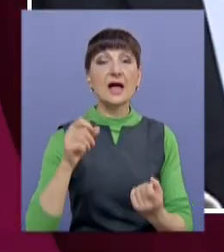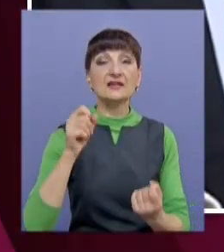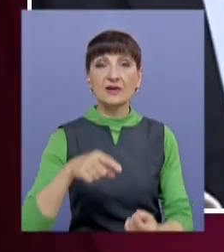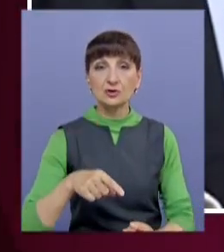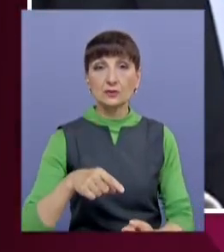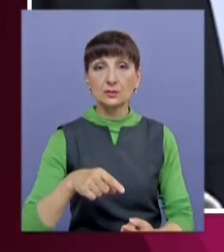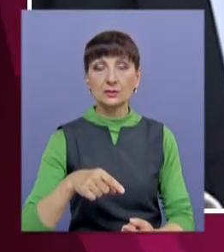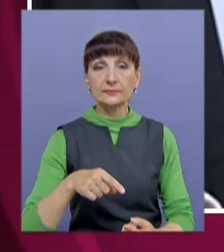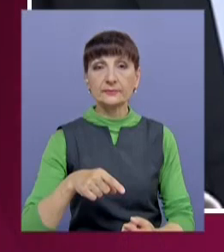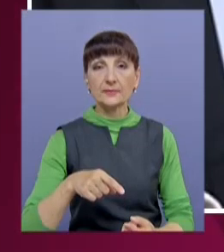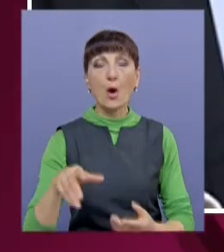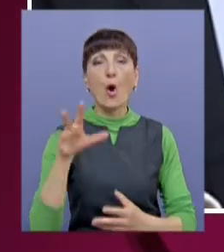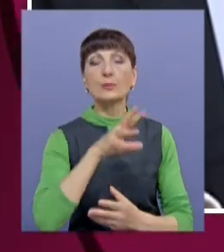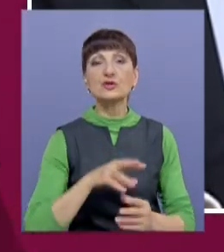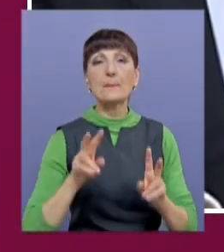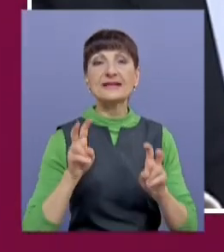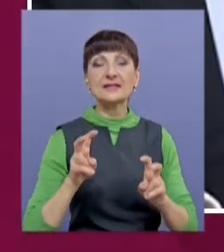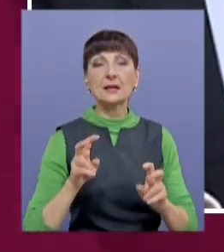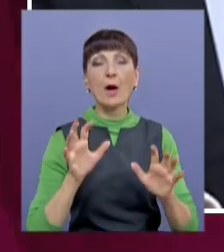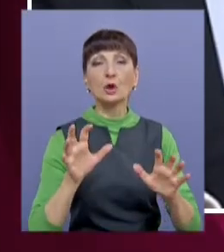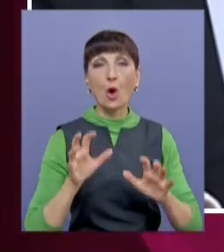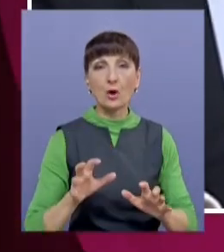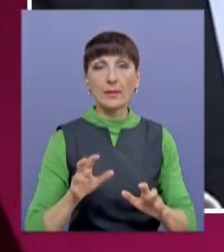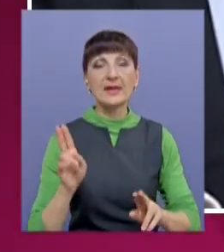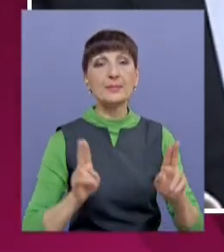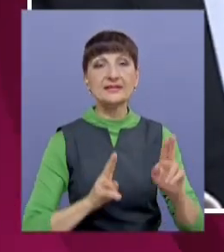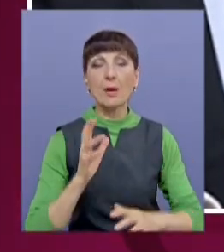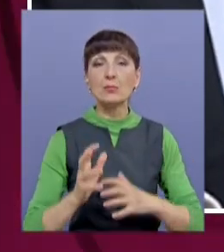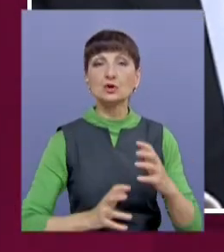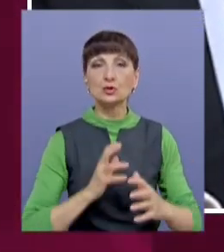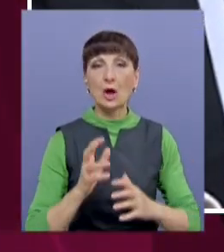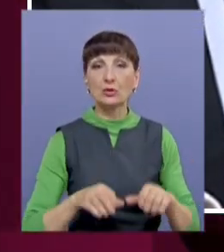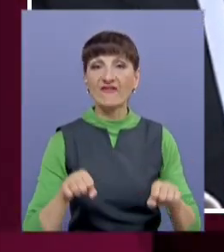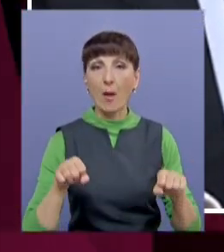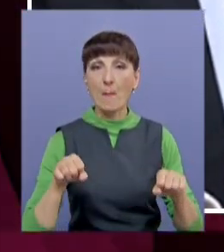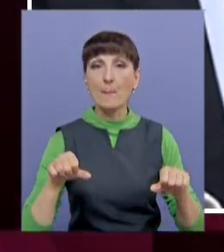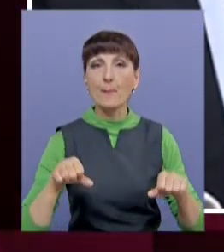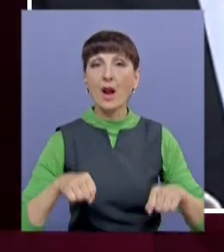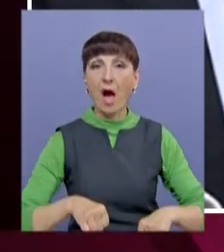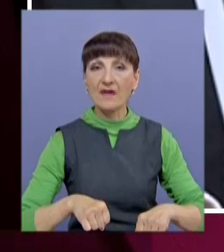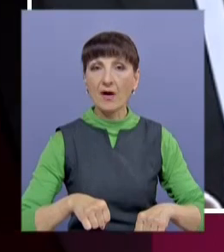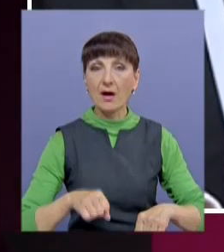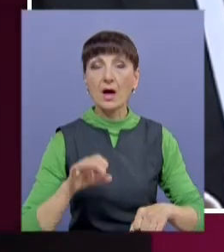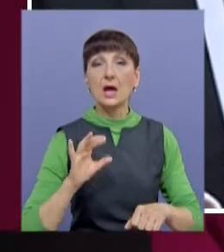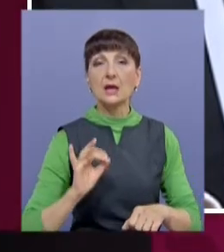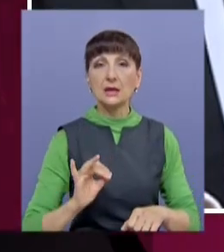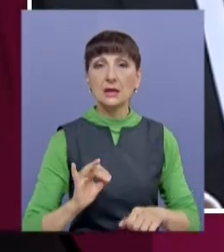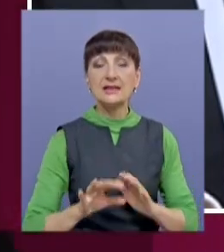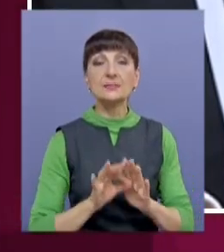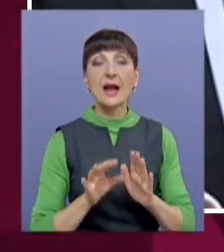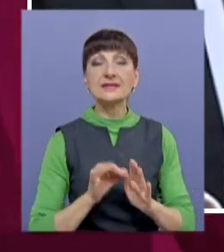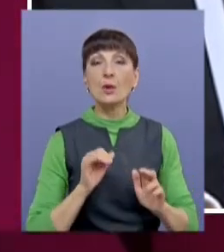соответствуют общепризнанным нормам и принципам международного права. Весь избирательный